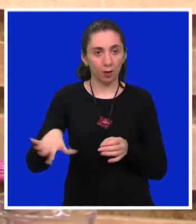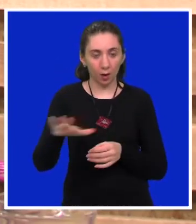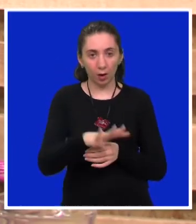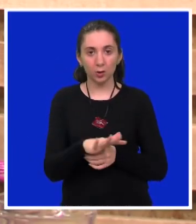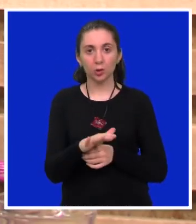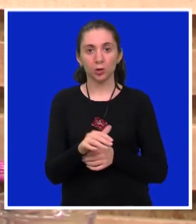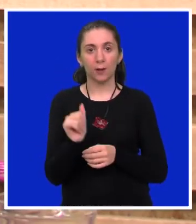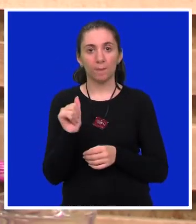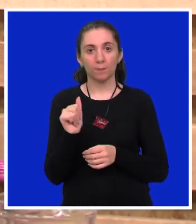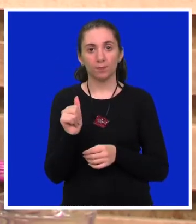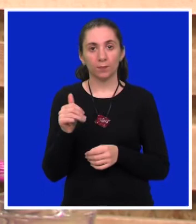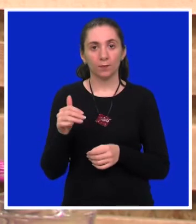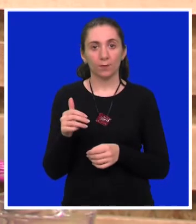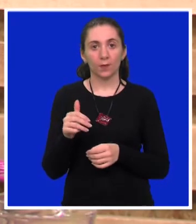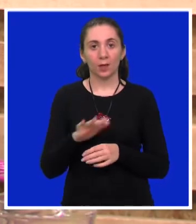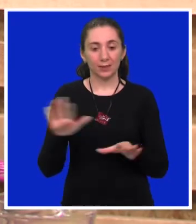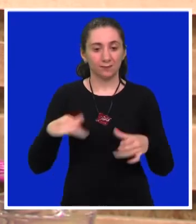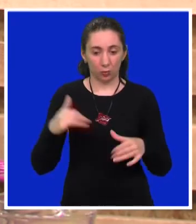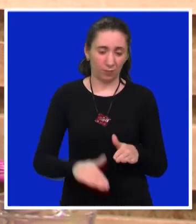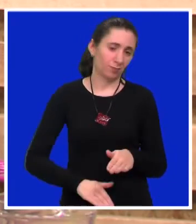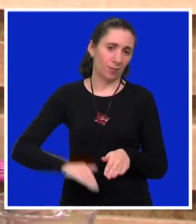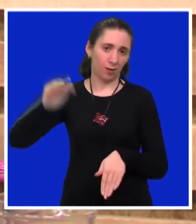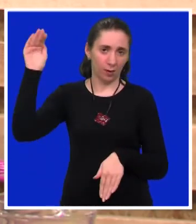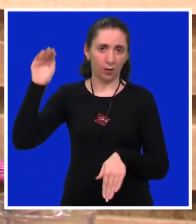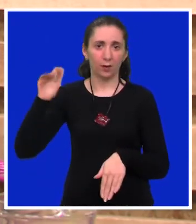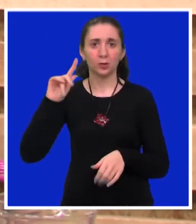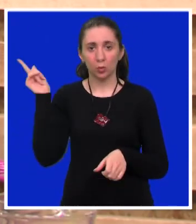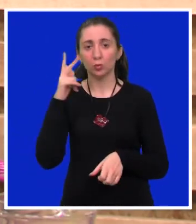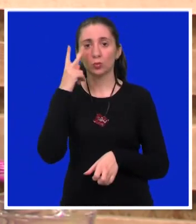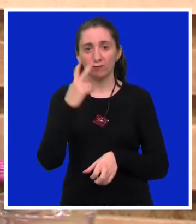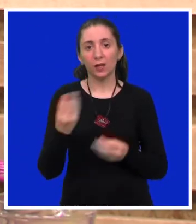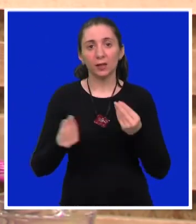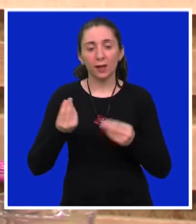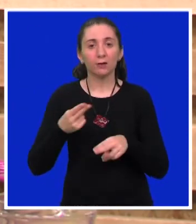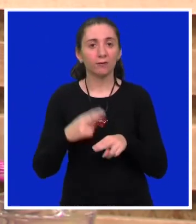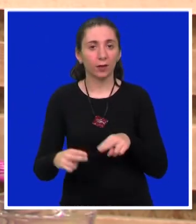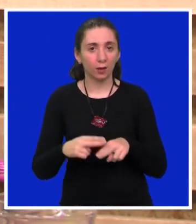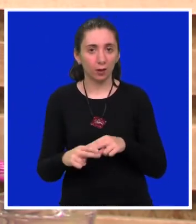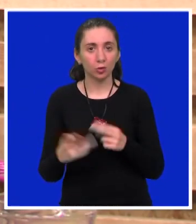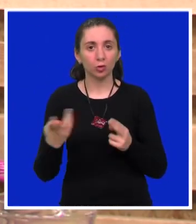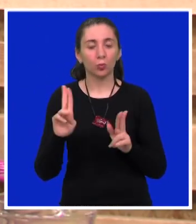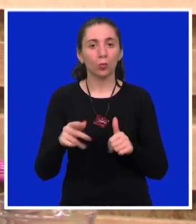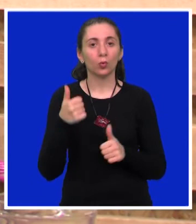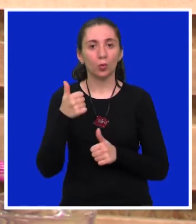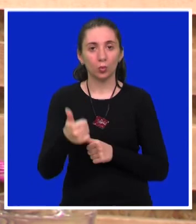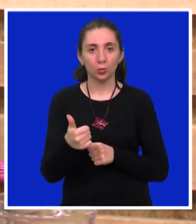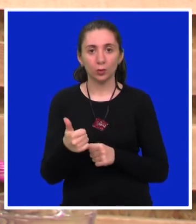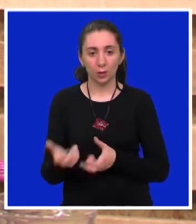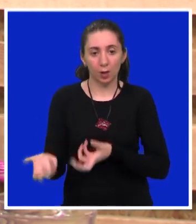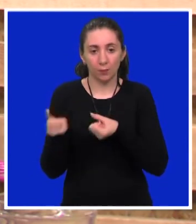su nekako, građani svih generacija, i mali i veliki, vidjeli neka rješenja kako mogu